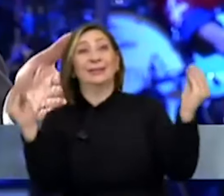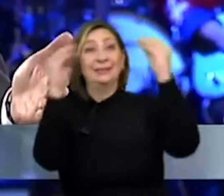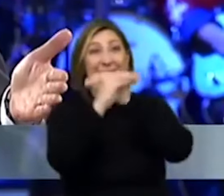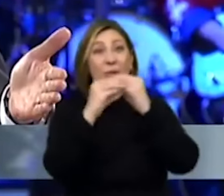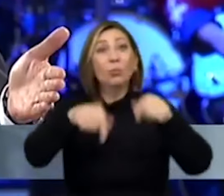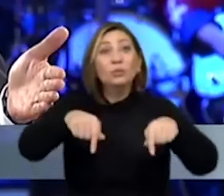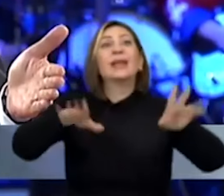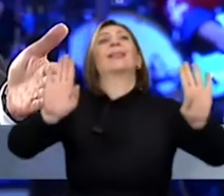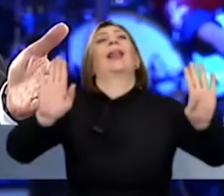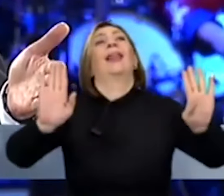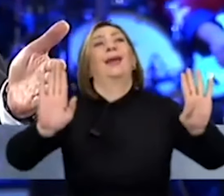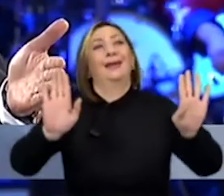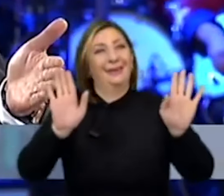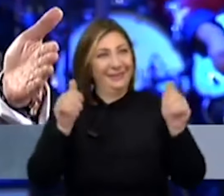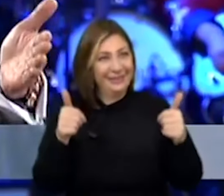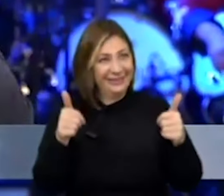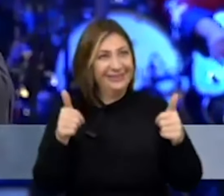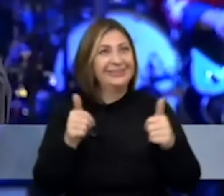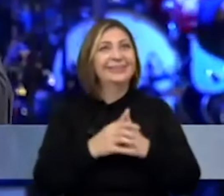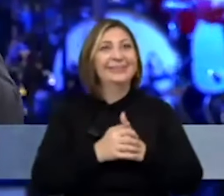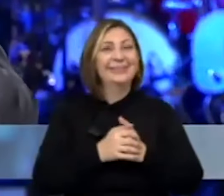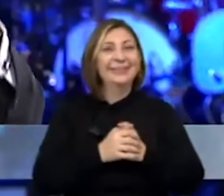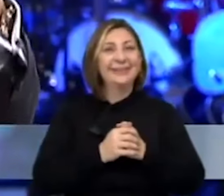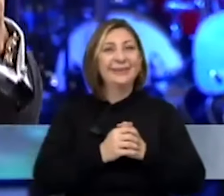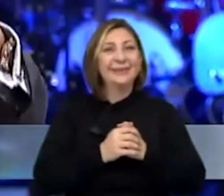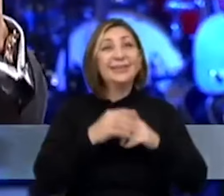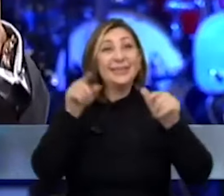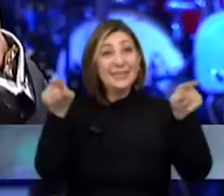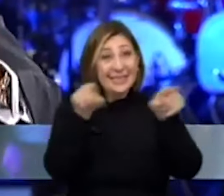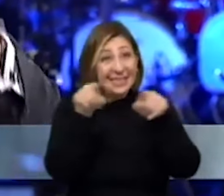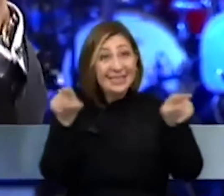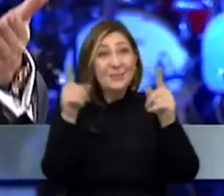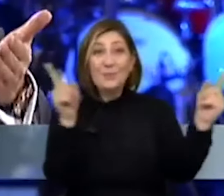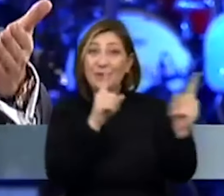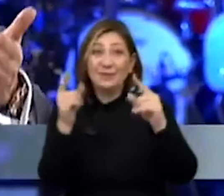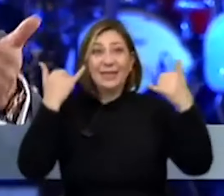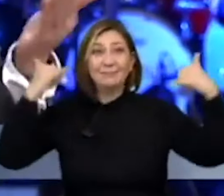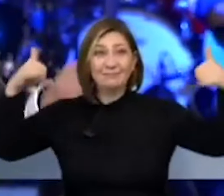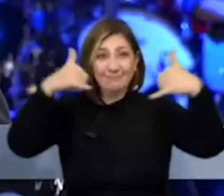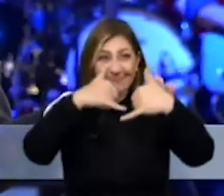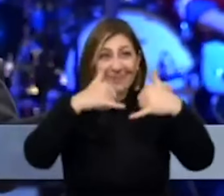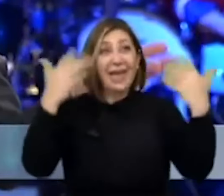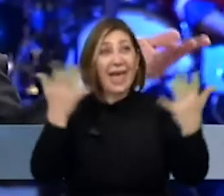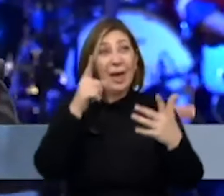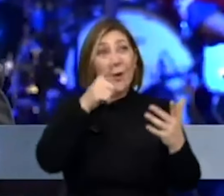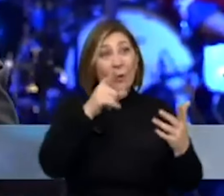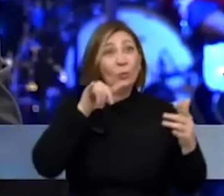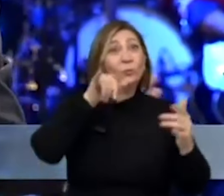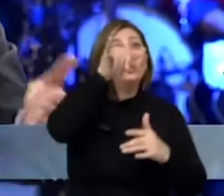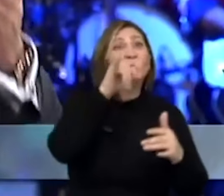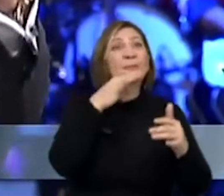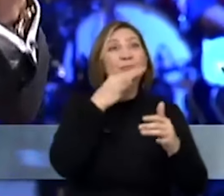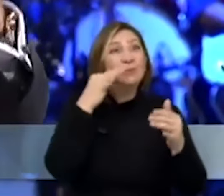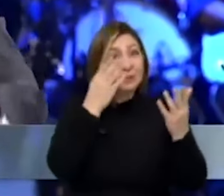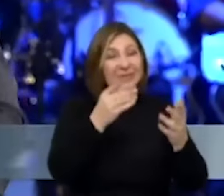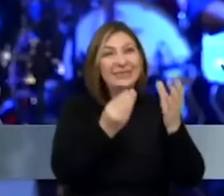ama programda değil. Tamam, tamam. Tamam mı? Ve siz şimdi tamam, birbirinize tamam. Telefon açacaksınız. Eğer onun uçağı